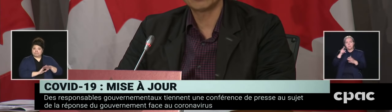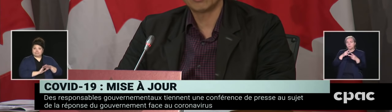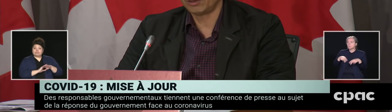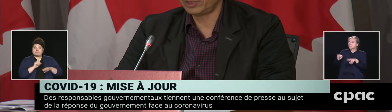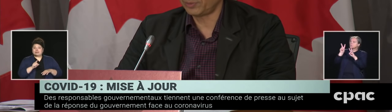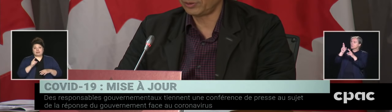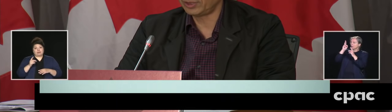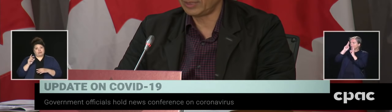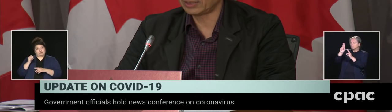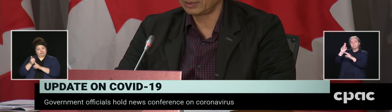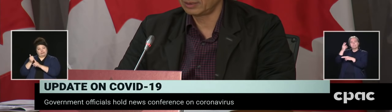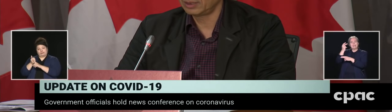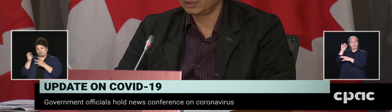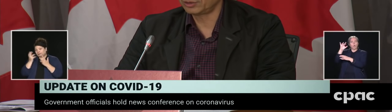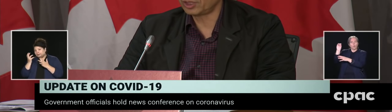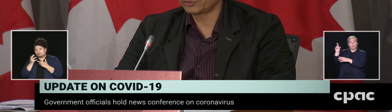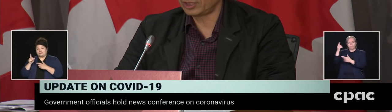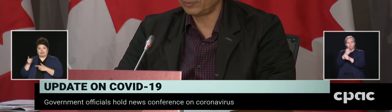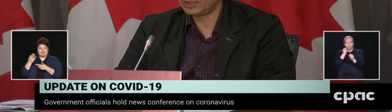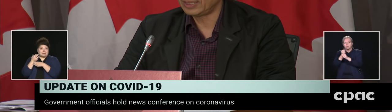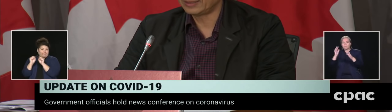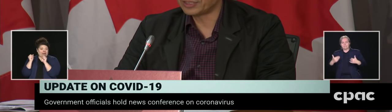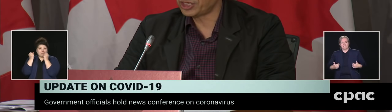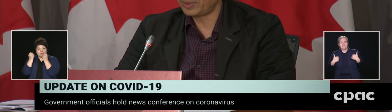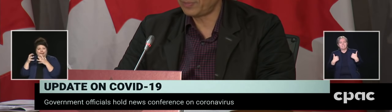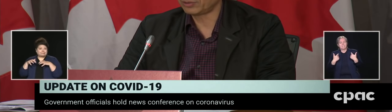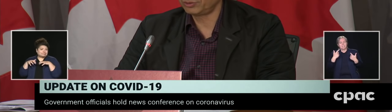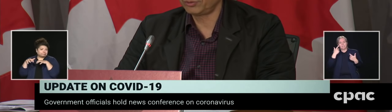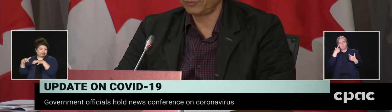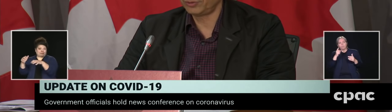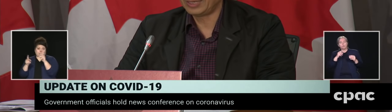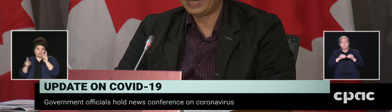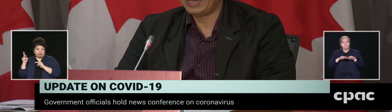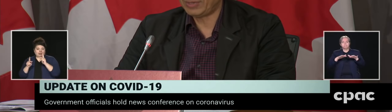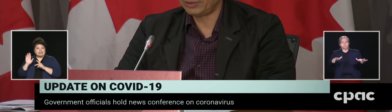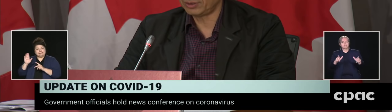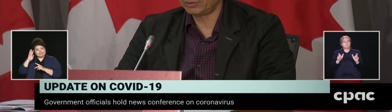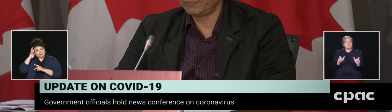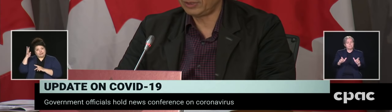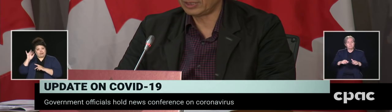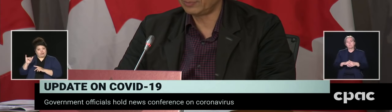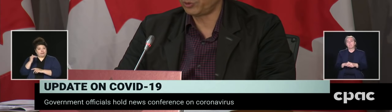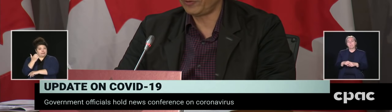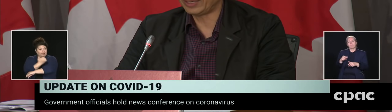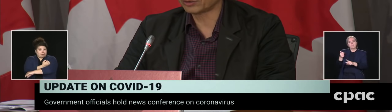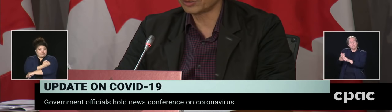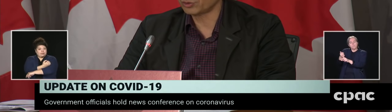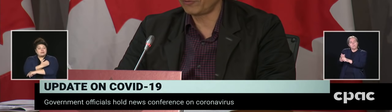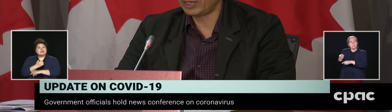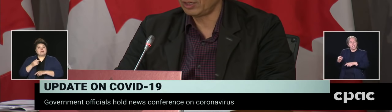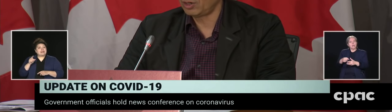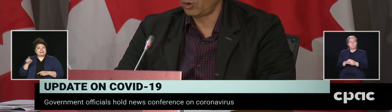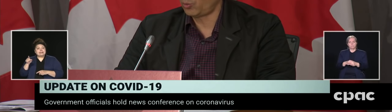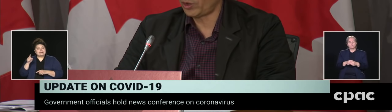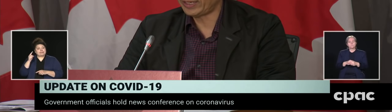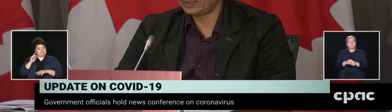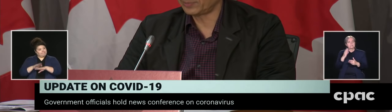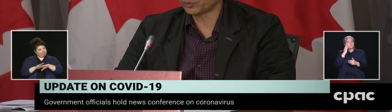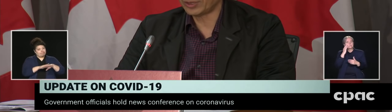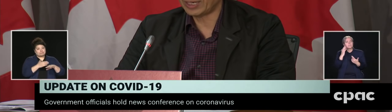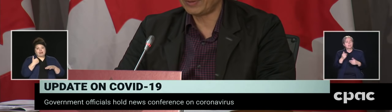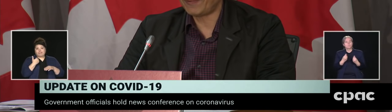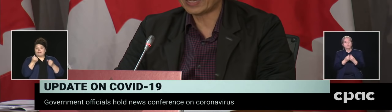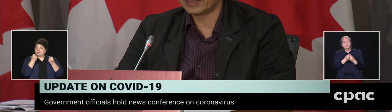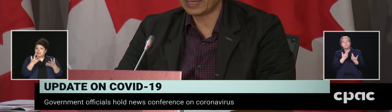vaccin antipandémique, le Dr. Hillman n'a jamais perdu de vue les millions de vies qui pouvaient être sauvées au moyen